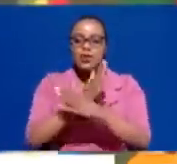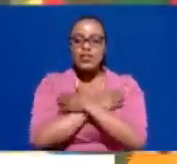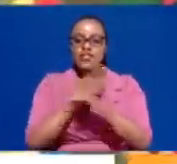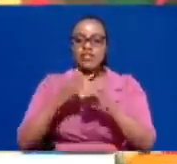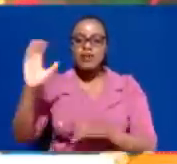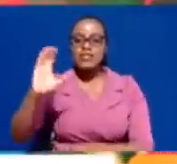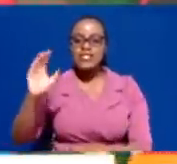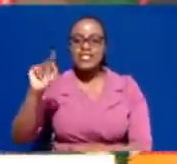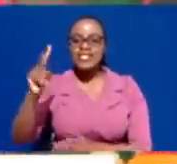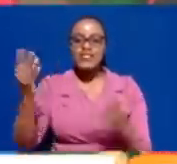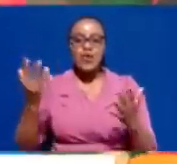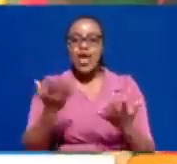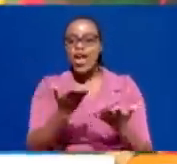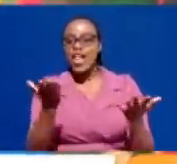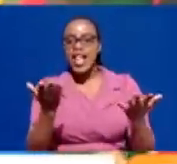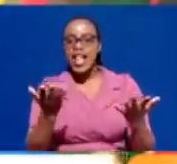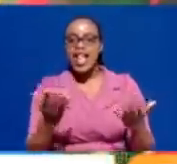Citizen?